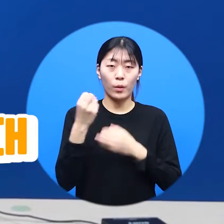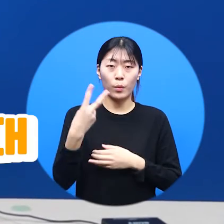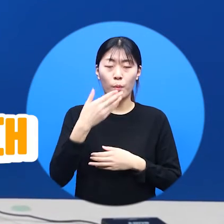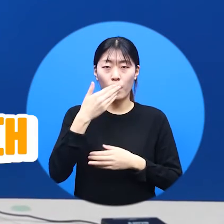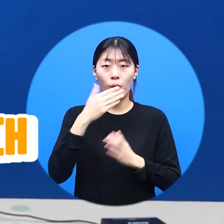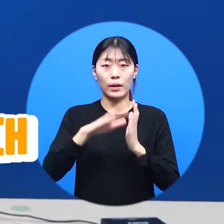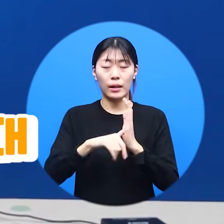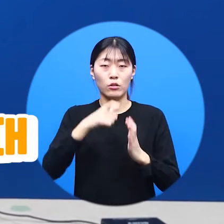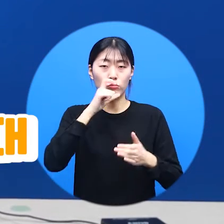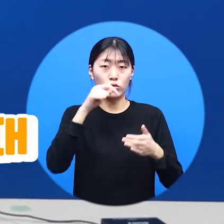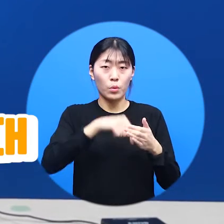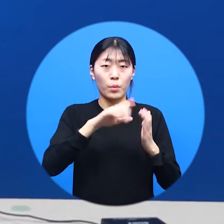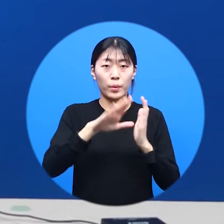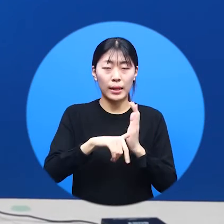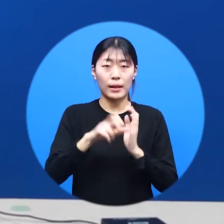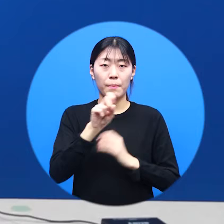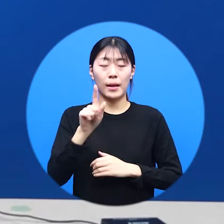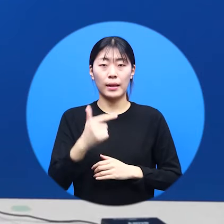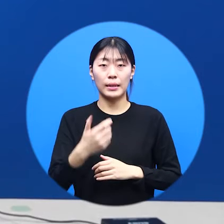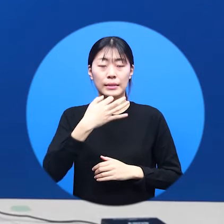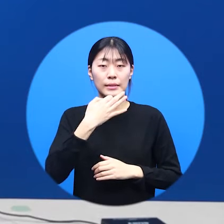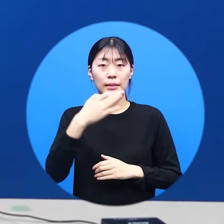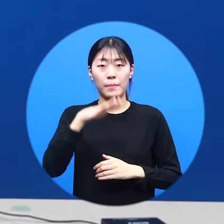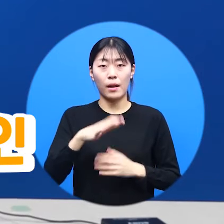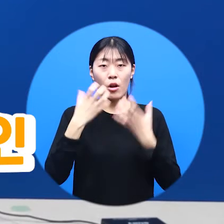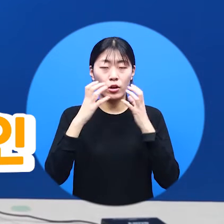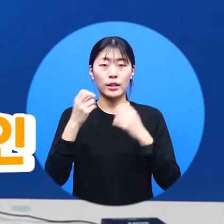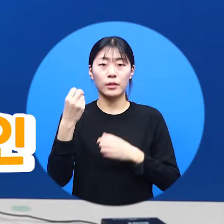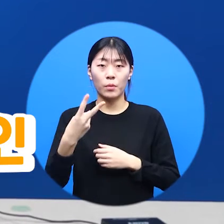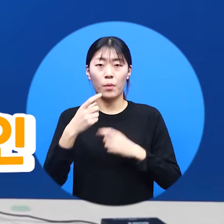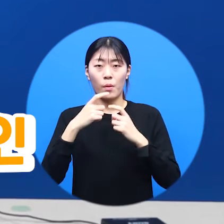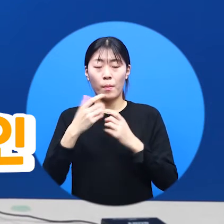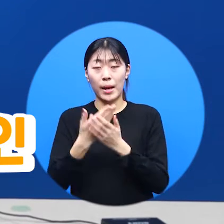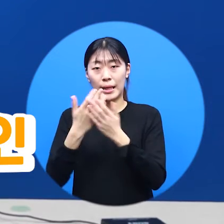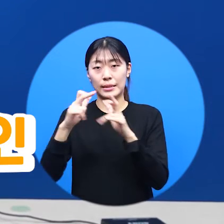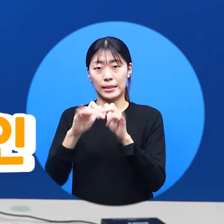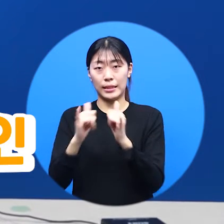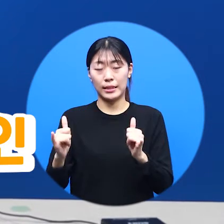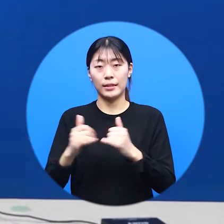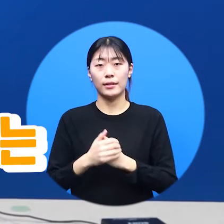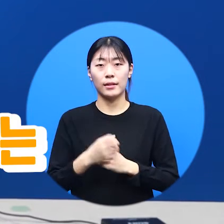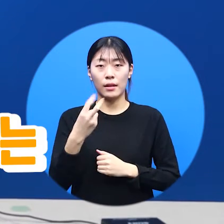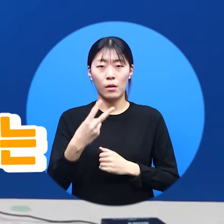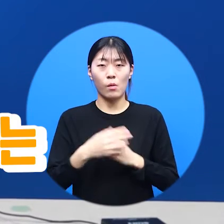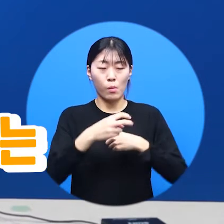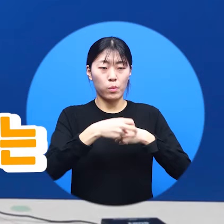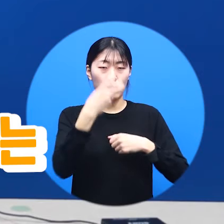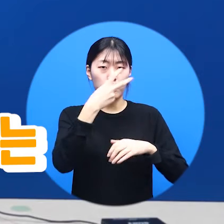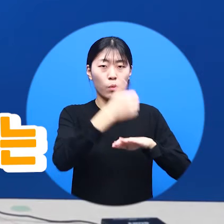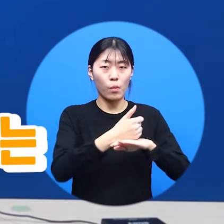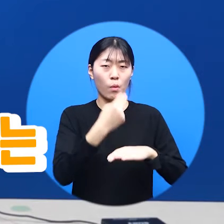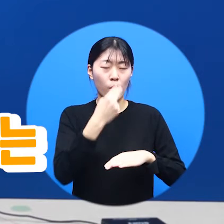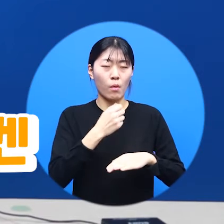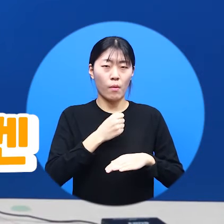세면, 음식 섭취, 물 속에 있을 때 만 14세 미만 어린이나 마스크 착용이 어려운 발달장애인, 마스크 착용 시